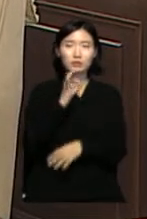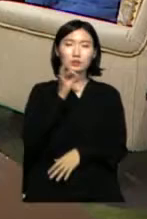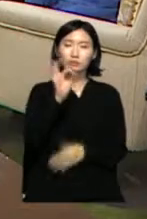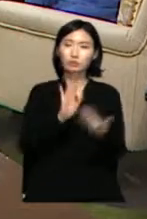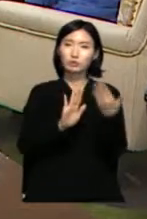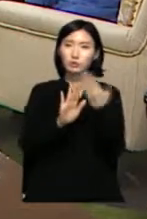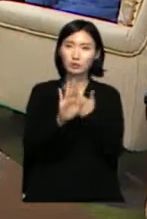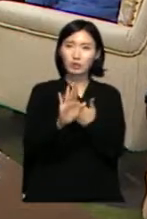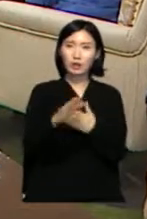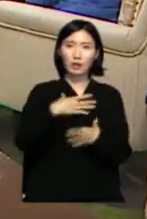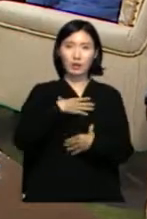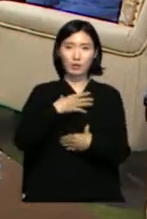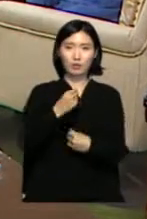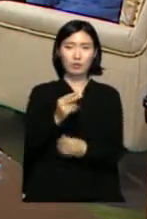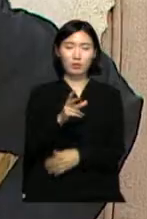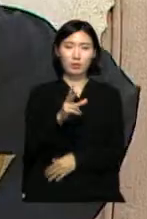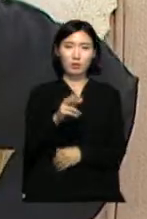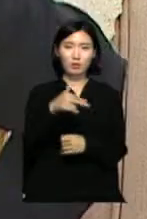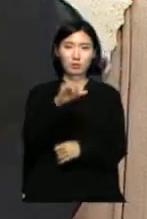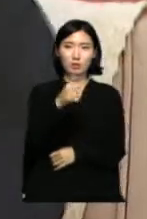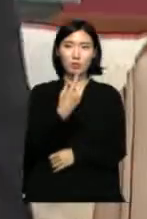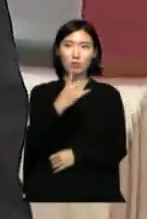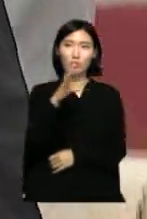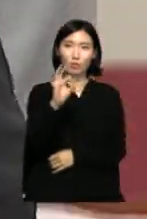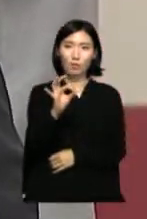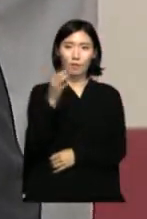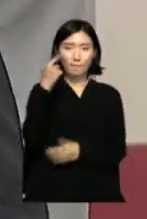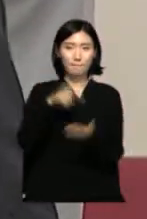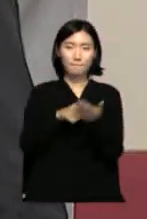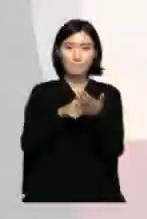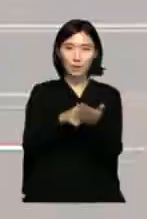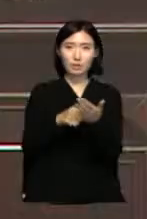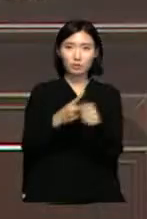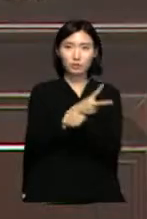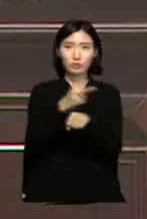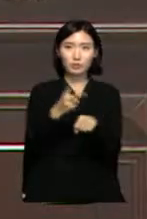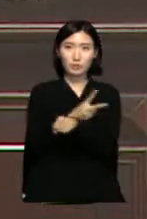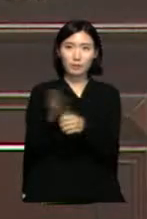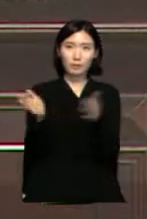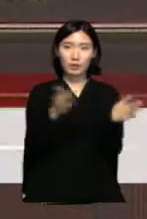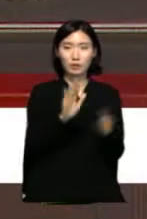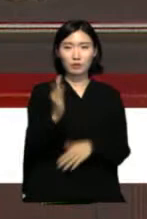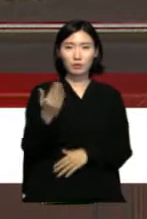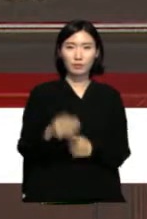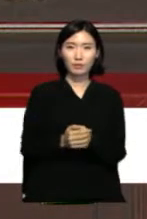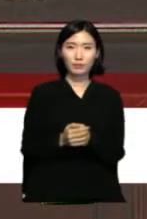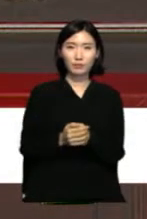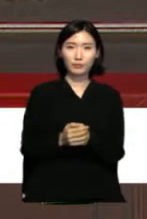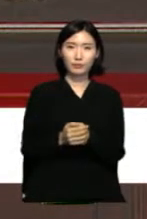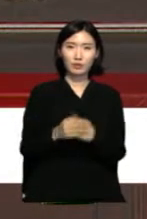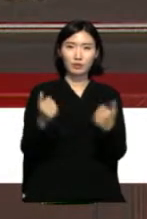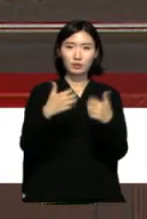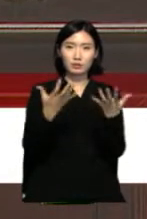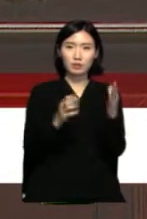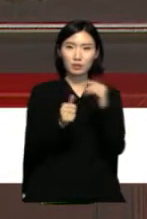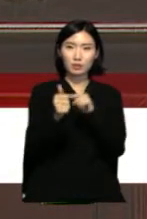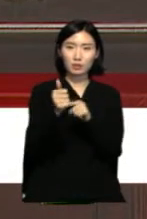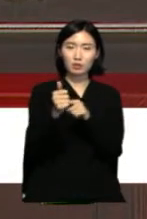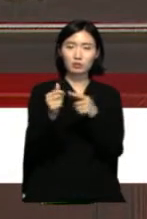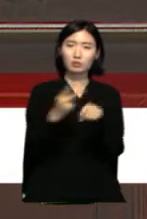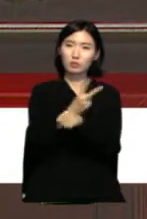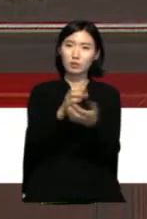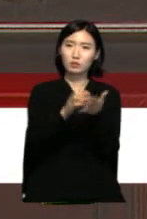돼 안재홍 의원 발의로 다시 2시간 동안 정회됐습니다. 의장에게 2시간 정도의